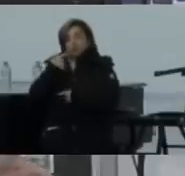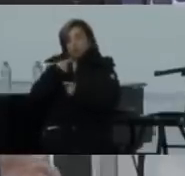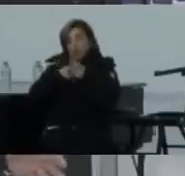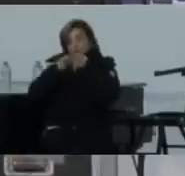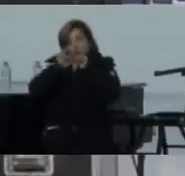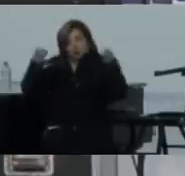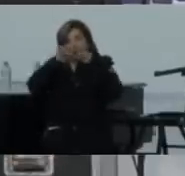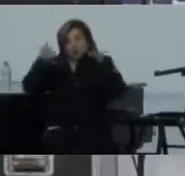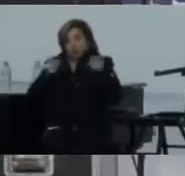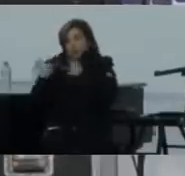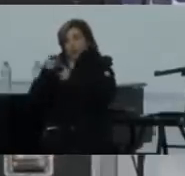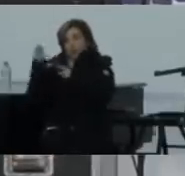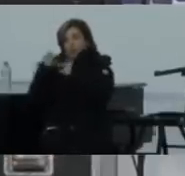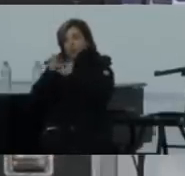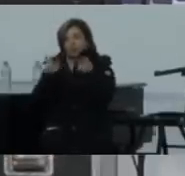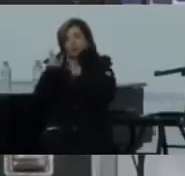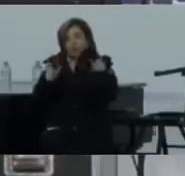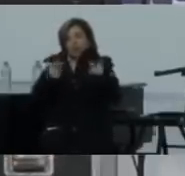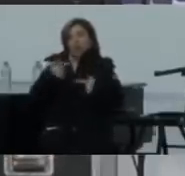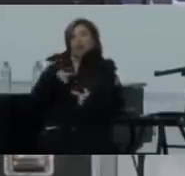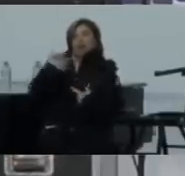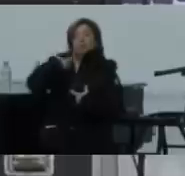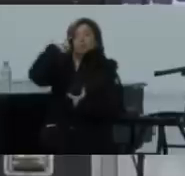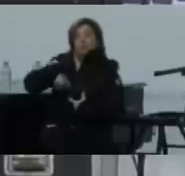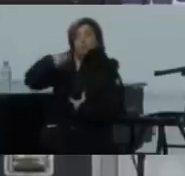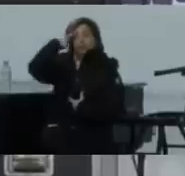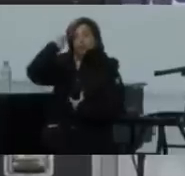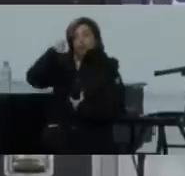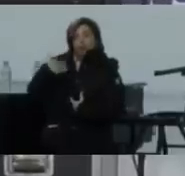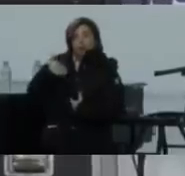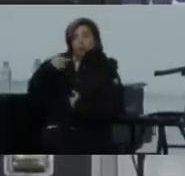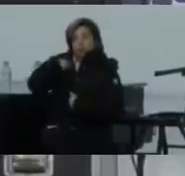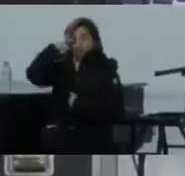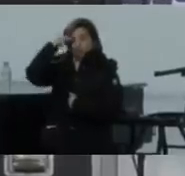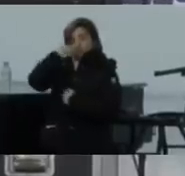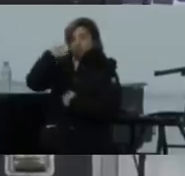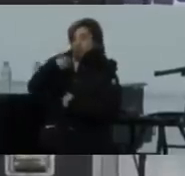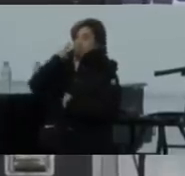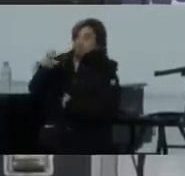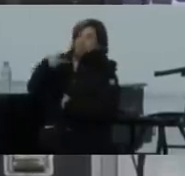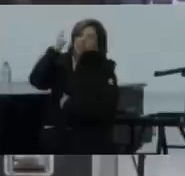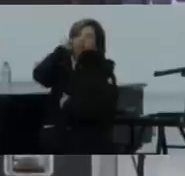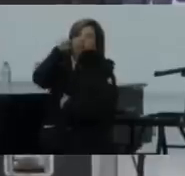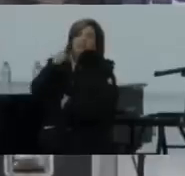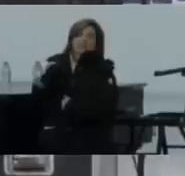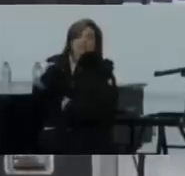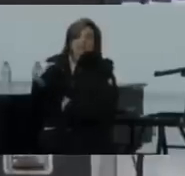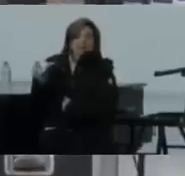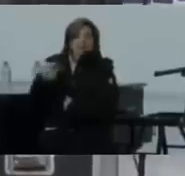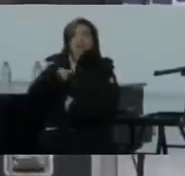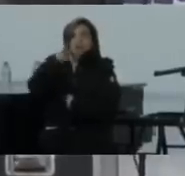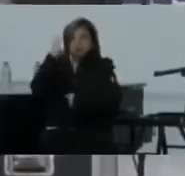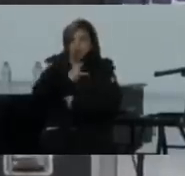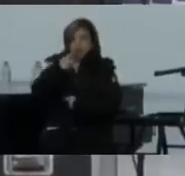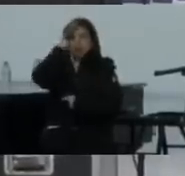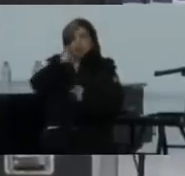cazzata. Questi economisti che non ne azzeccano una da 50 anni, questi economisti che escono dalle università della Bocconi che non ne azzeccano